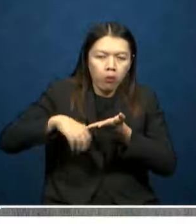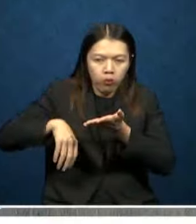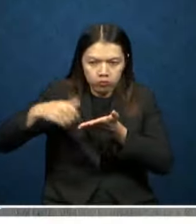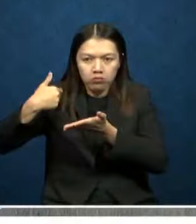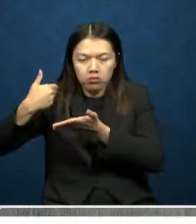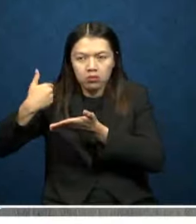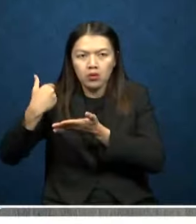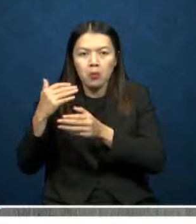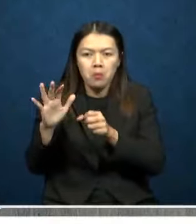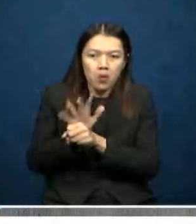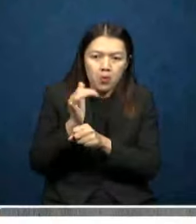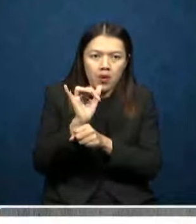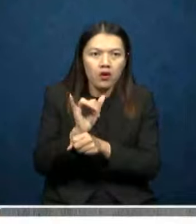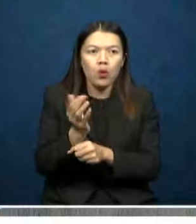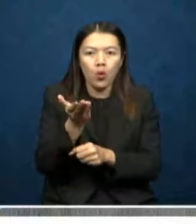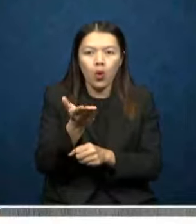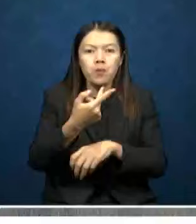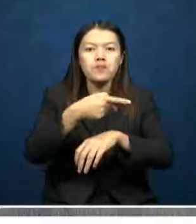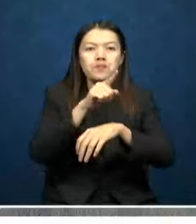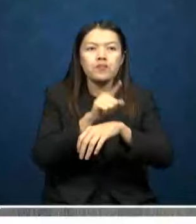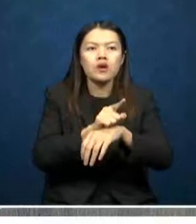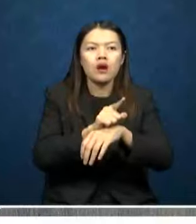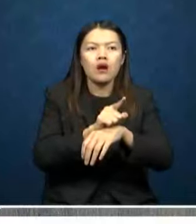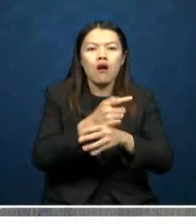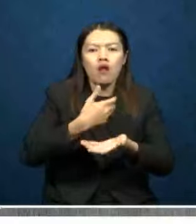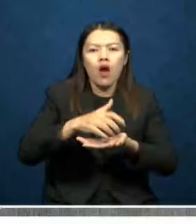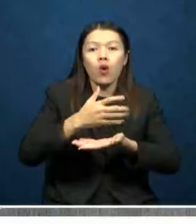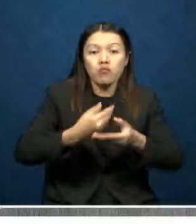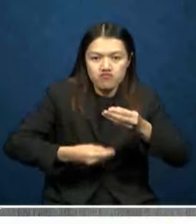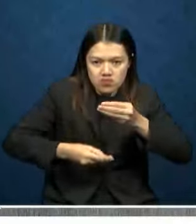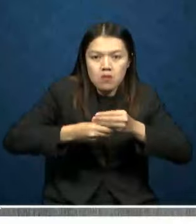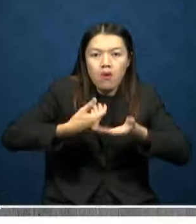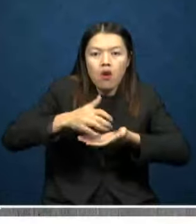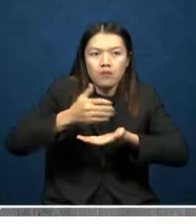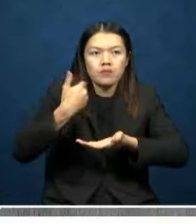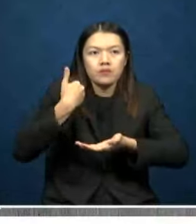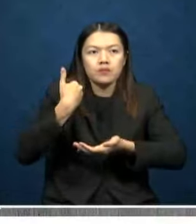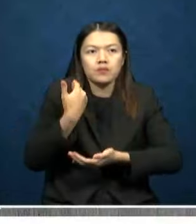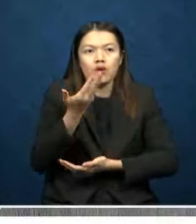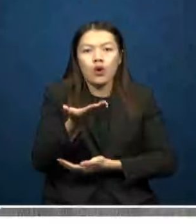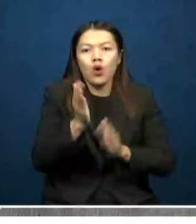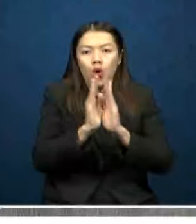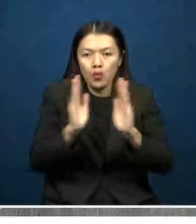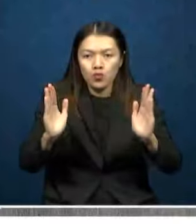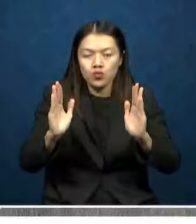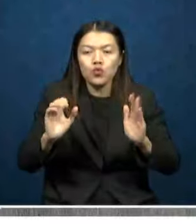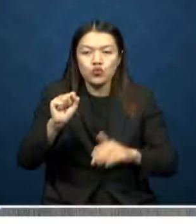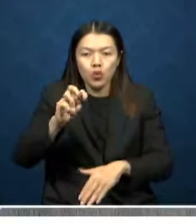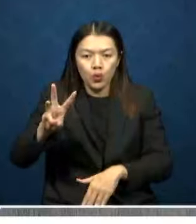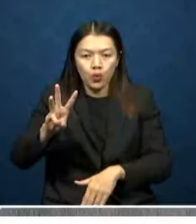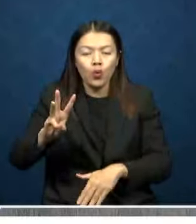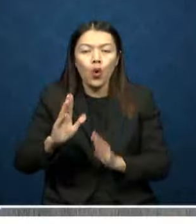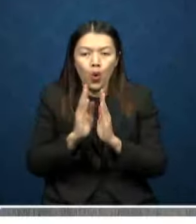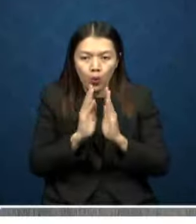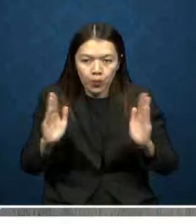บ้างซึ่งเดี๋ยวผมขออนุญาตท่านประธานสภาเติมเต็มผมขอขอบพระคุณเพื่อนสมาชิกวุฒิสภา